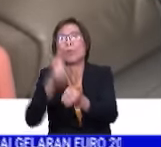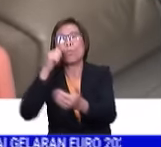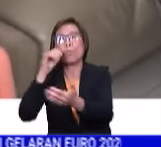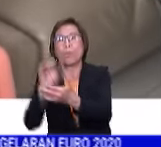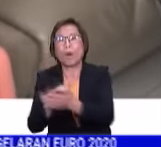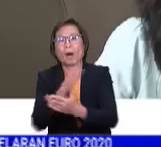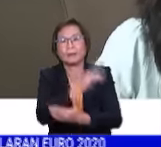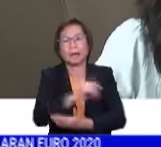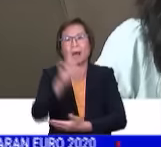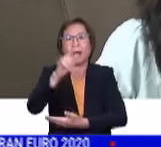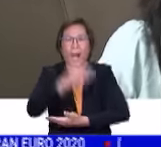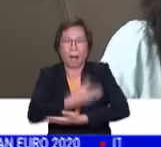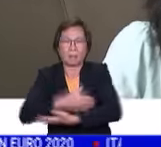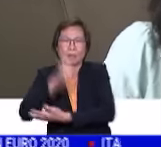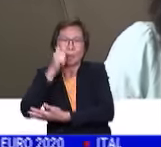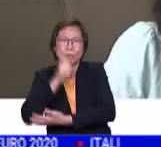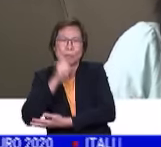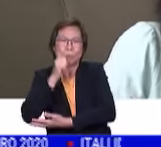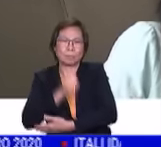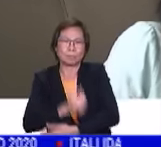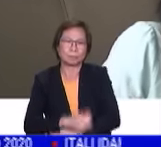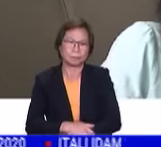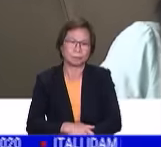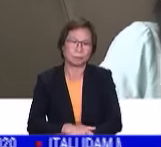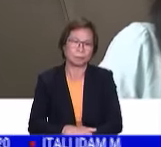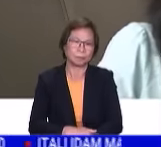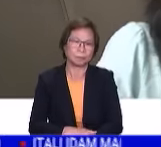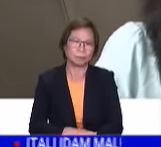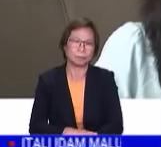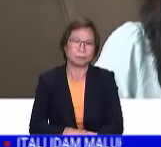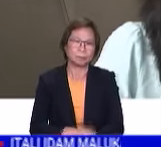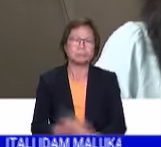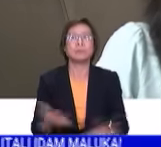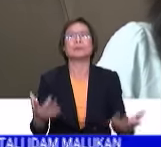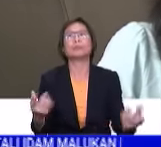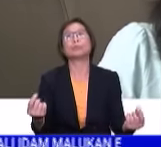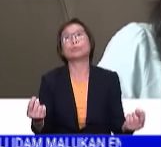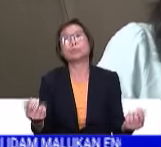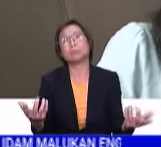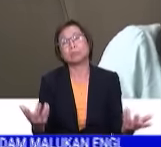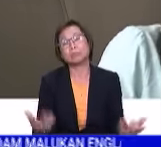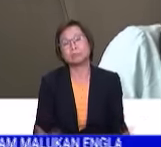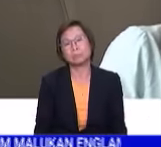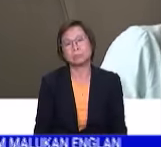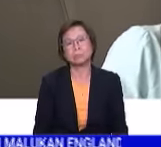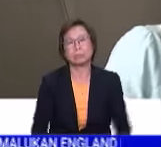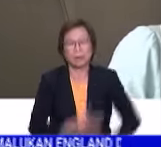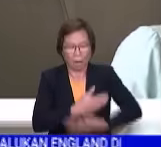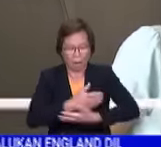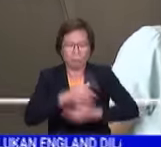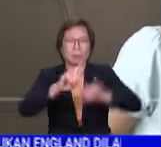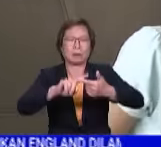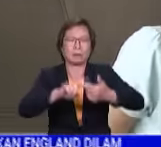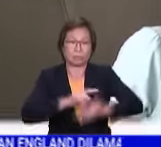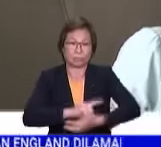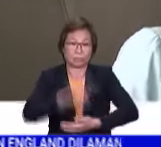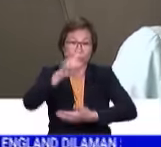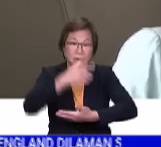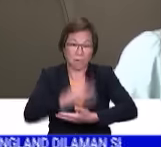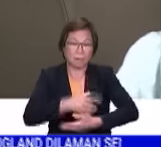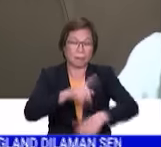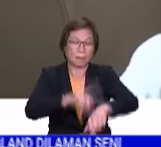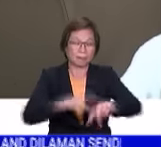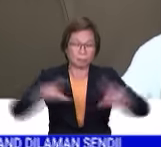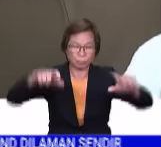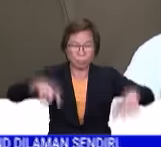dan seorang anak perempuan. Sebab dah tak ada pilihan kan? Sebab first sekolah anak, yang keduanya bila time-time PKP ni